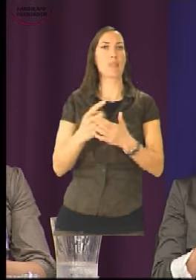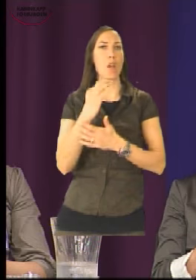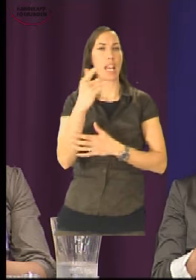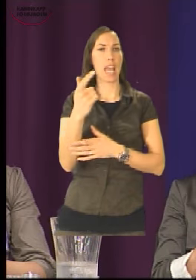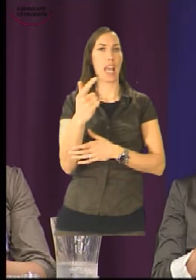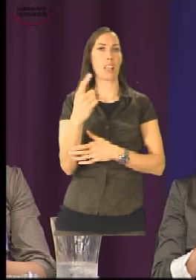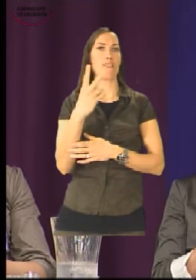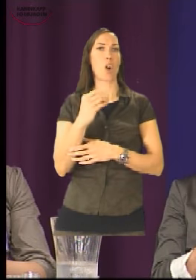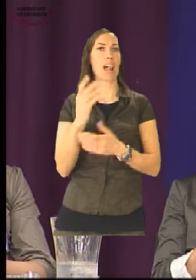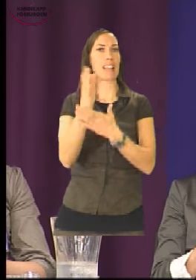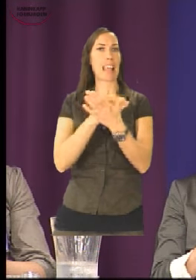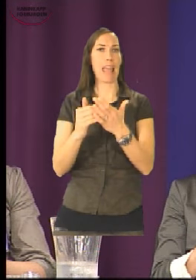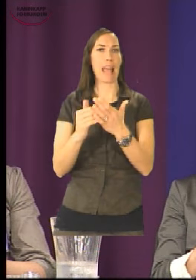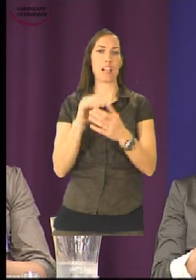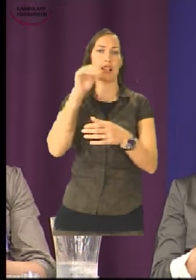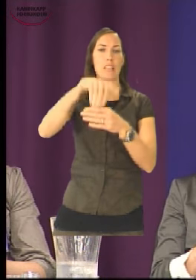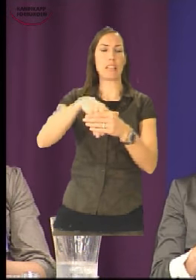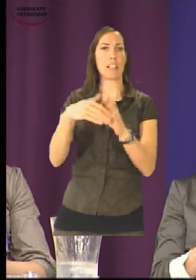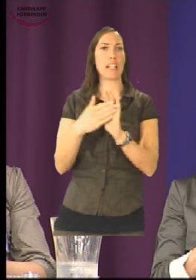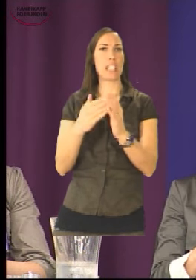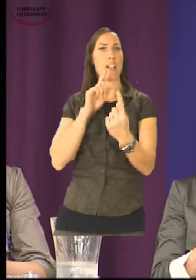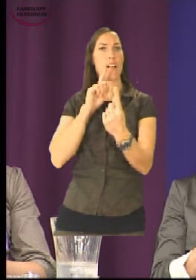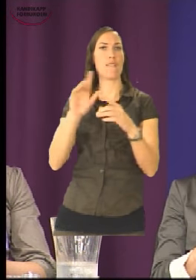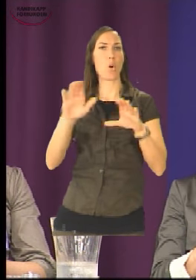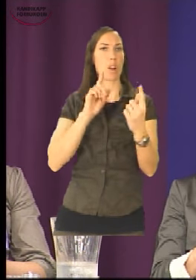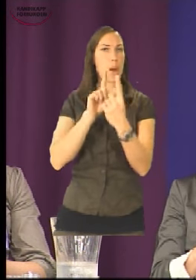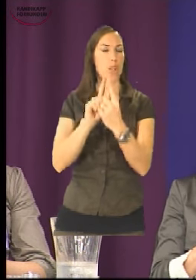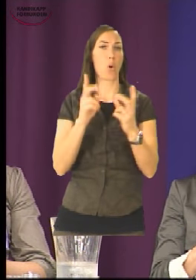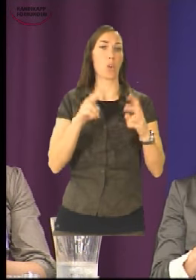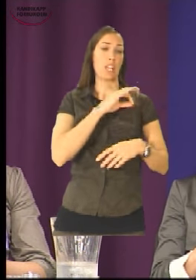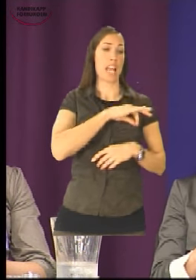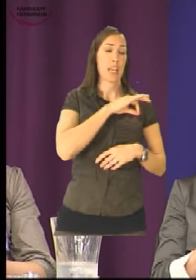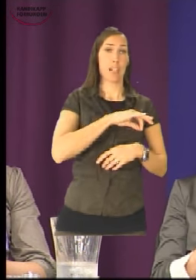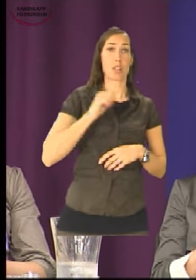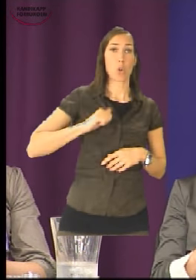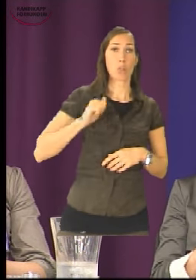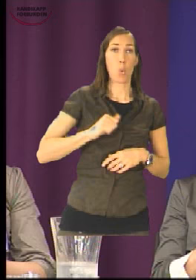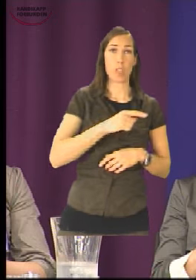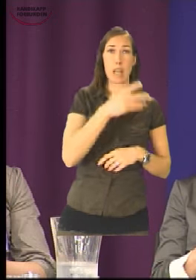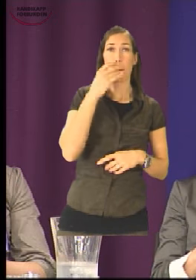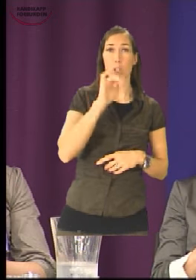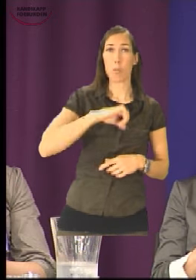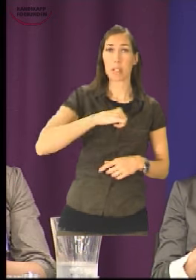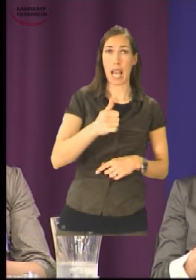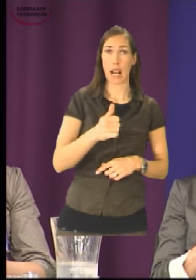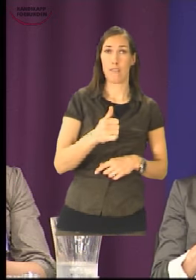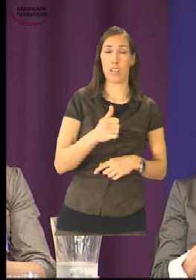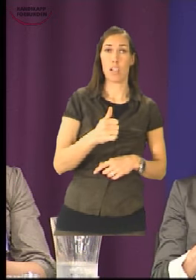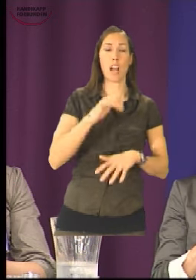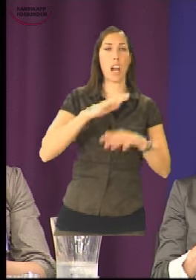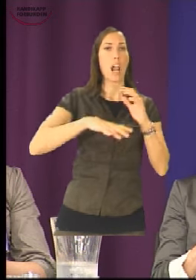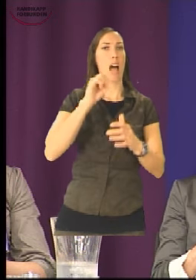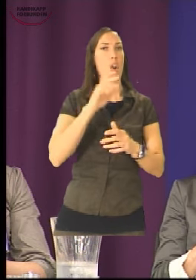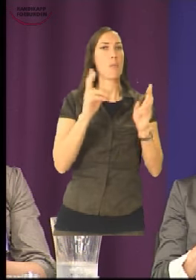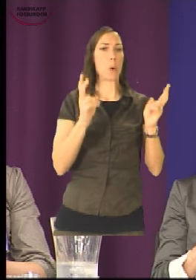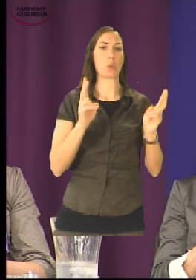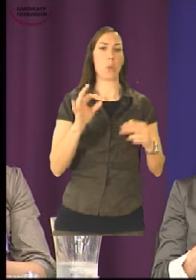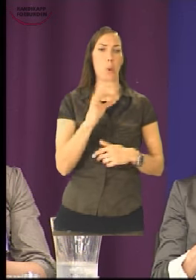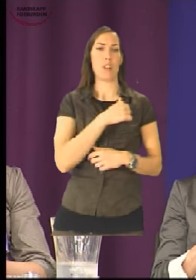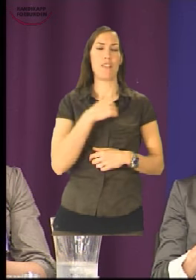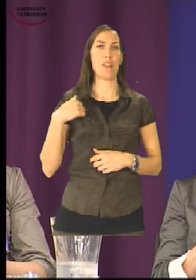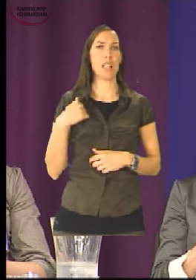en auktoritet i vårdmötet. Även läkemedelskonsumtion, du var inne på det Anna själv. Att det handlar också om hur vi får